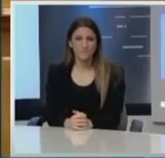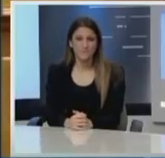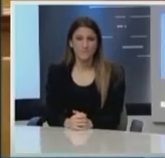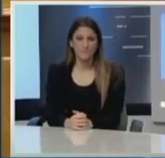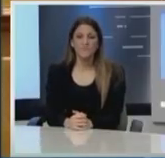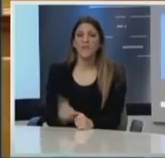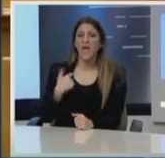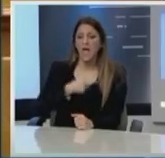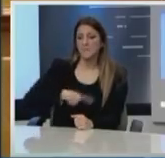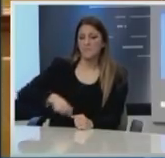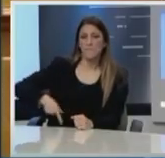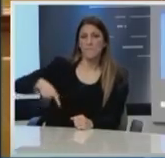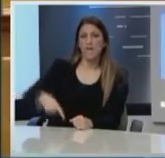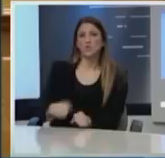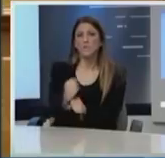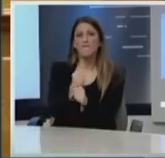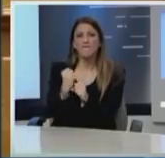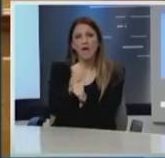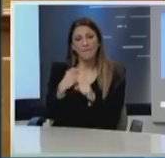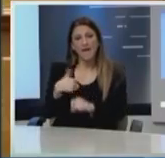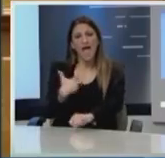Πληρώσαμε φάρμακα, εμβόλια,